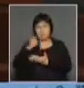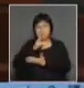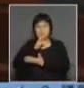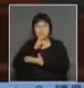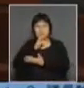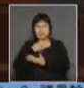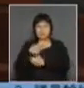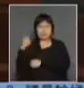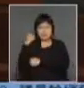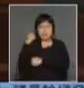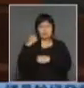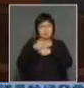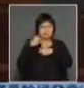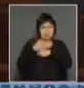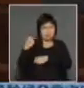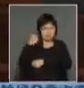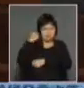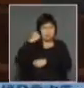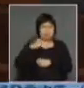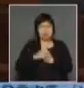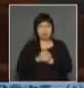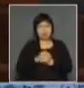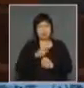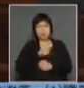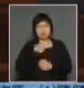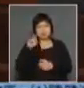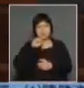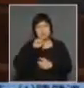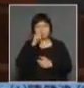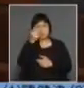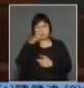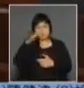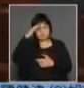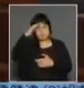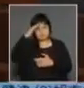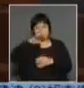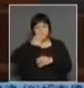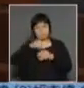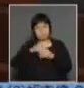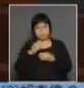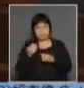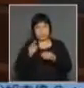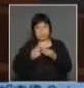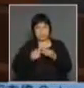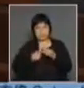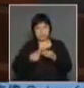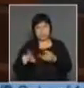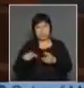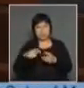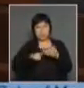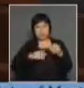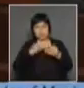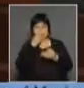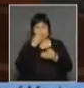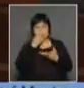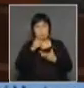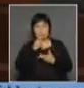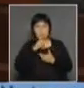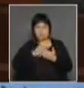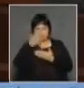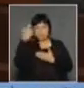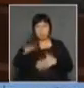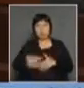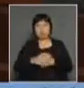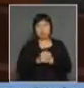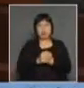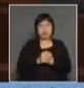啦。據我了解，應該十幾個警員，當然包括沙田的朱經緯警司，是這樣起底的。主席，這